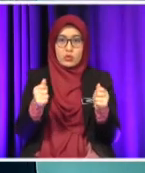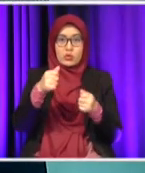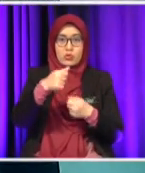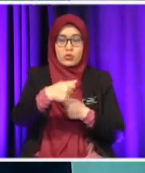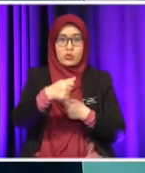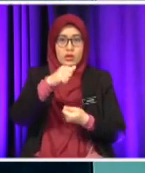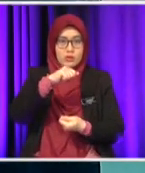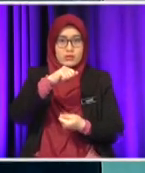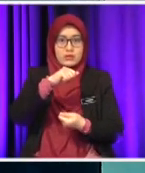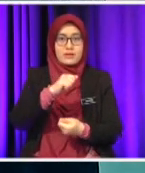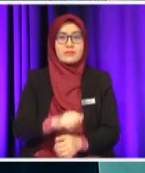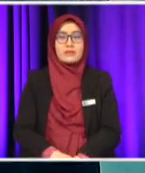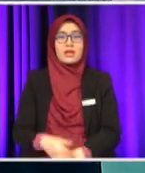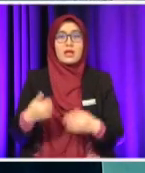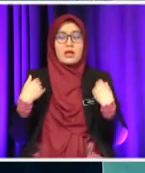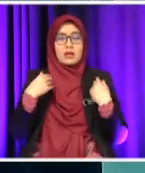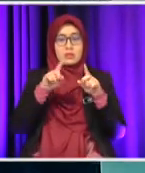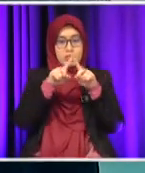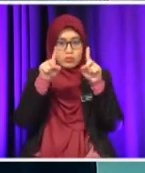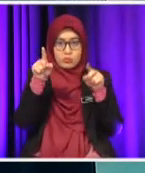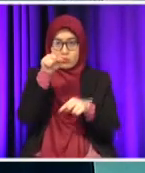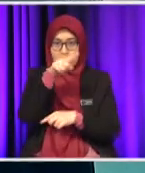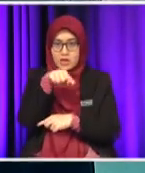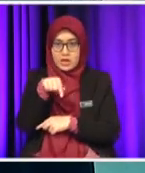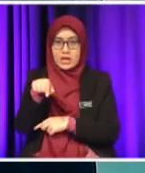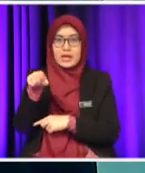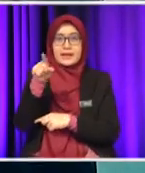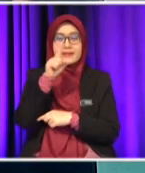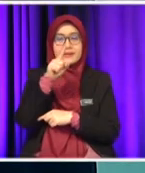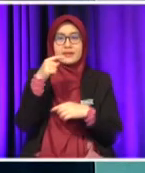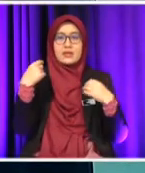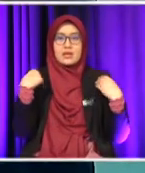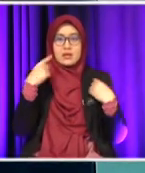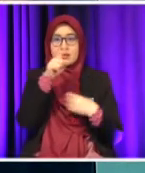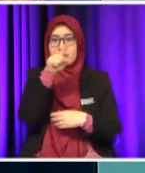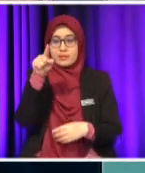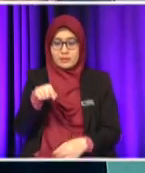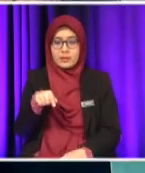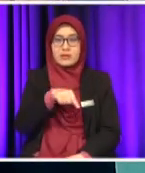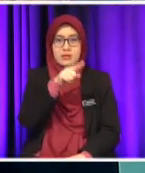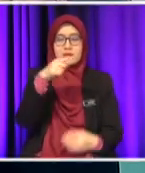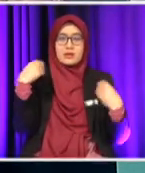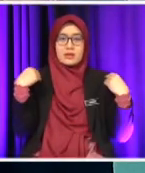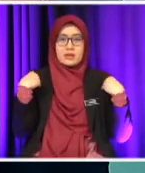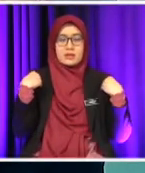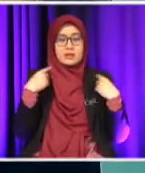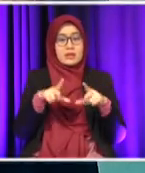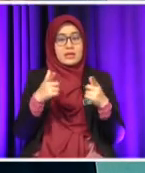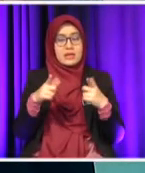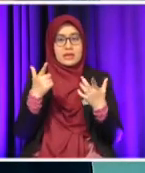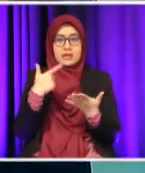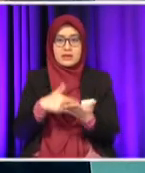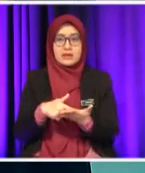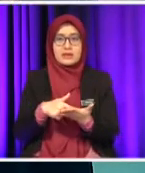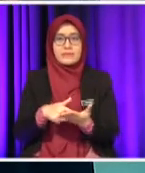Ada separuh bulat ada bulat ini bergantung kepada minat masing-masing lah eh kemudian peralatan dan